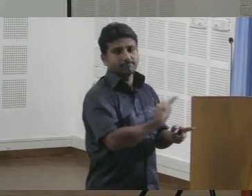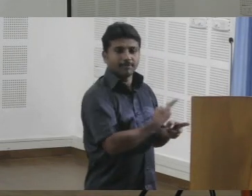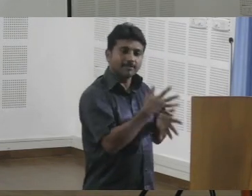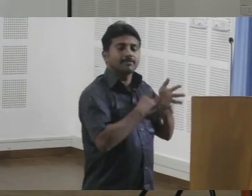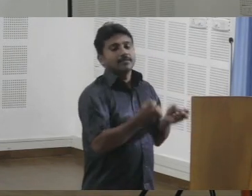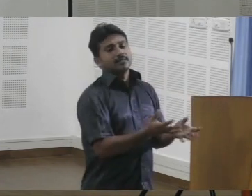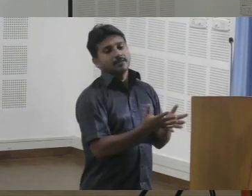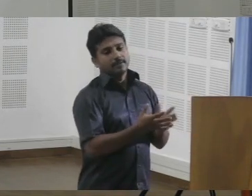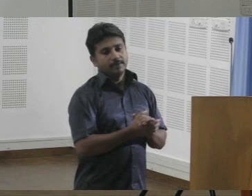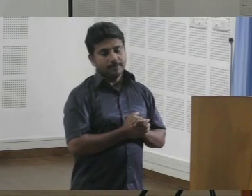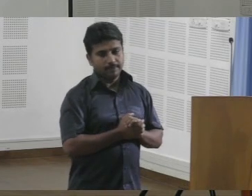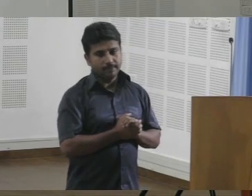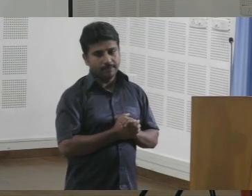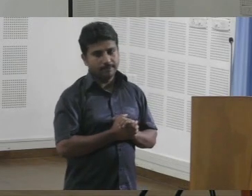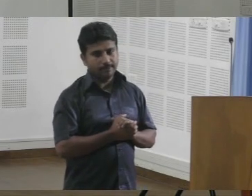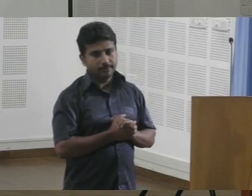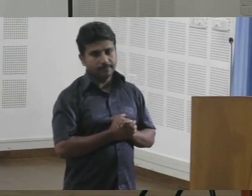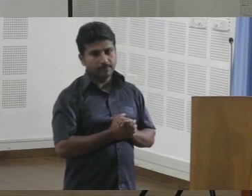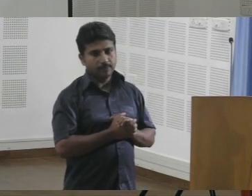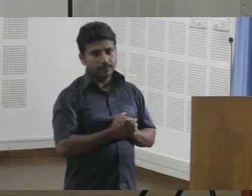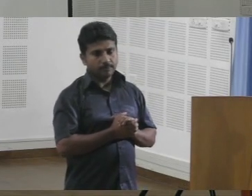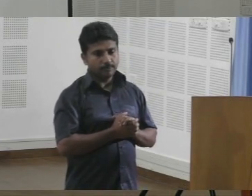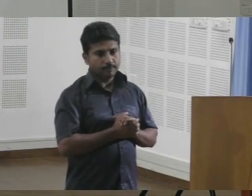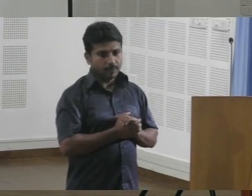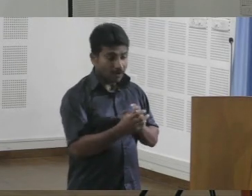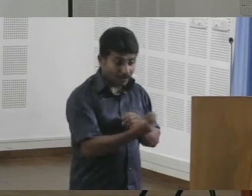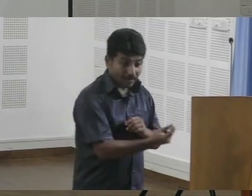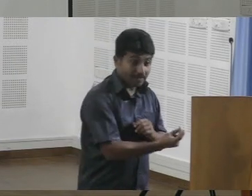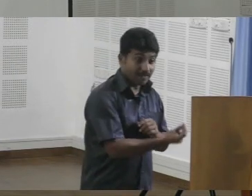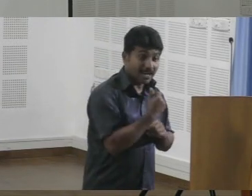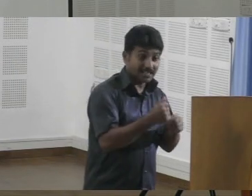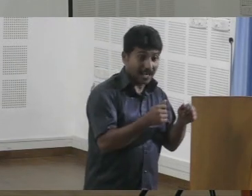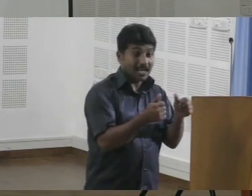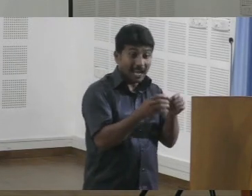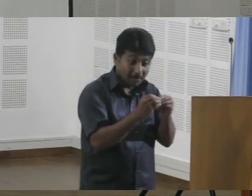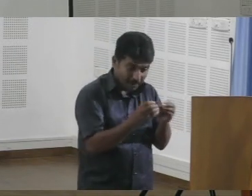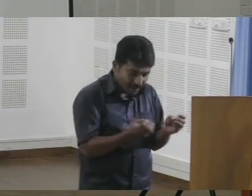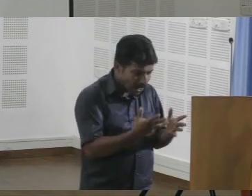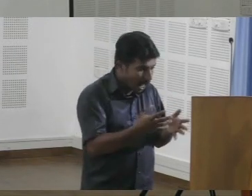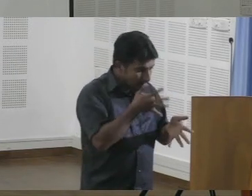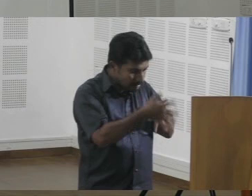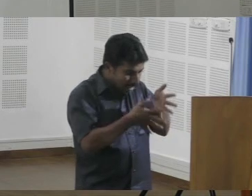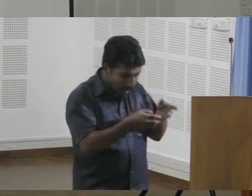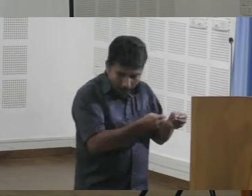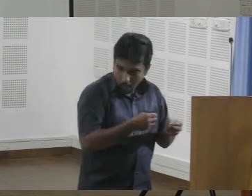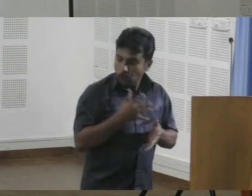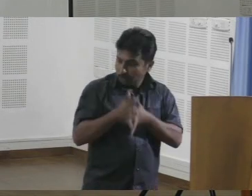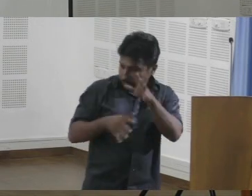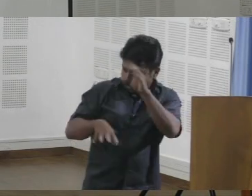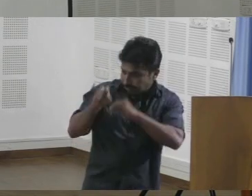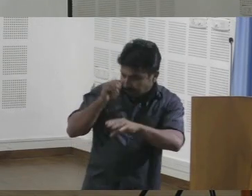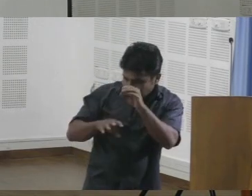അവന് പെട്ടെന്ന് തന്നെ ഏരിയയോട് നന്നായി റെസ്പോൺ ഉണ്ടാകാൻ തുടങ്ങി, സെക്കൻഡ് ലാംഗ്വേജ് എല്ലാം പിക്ക് ചെയ്യാൻ